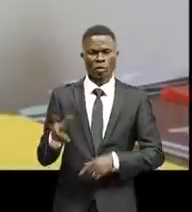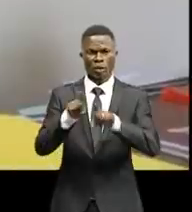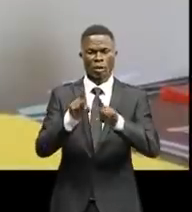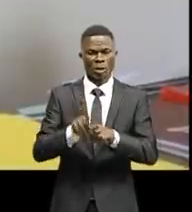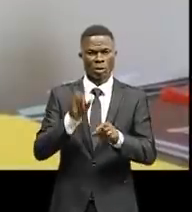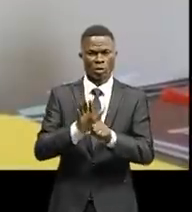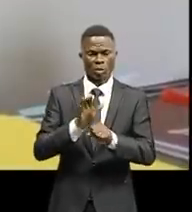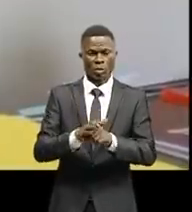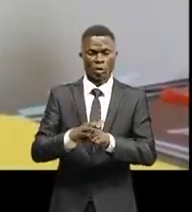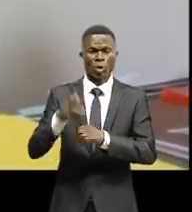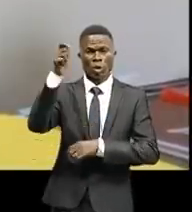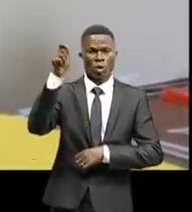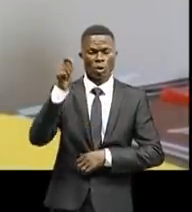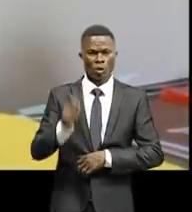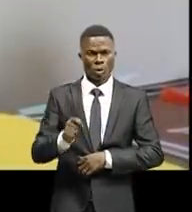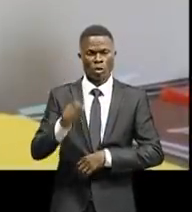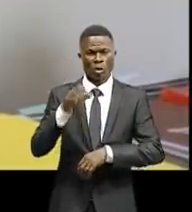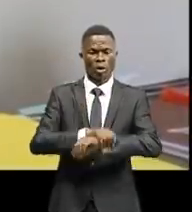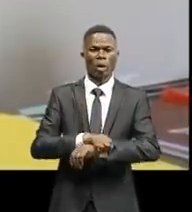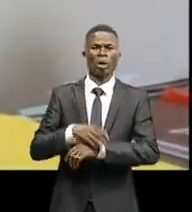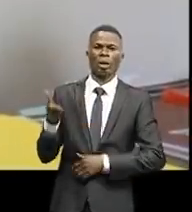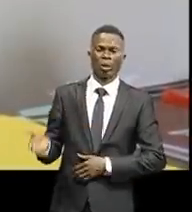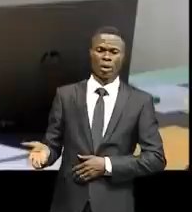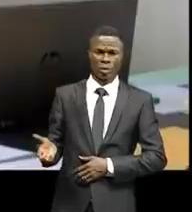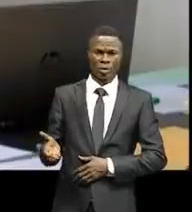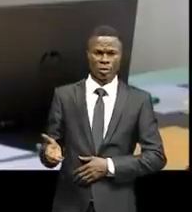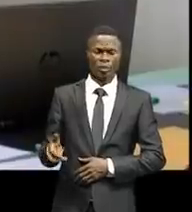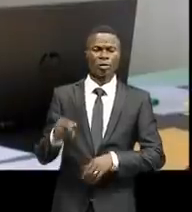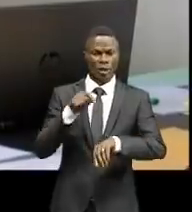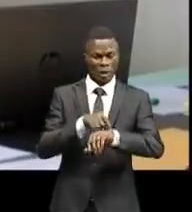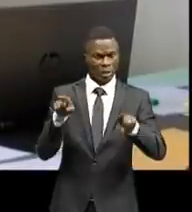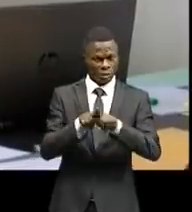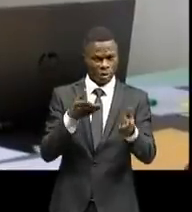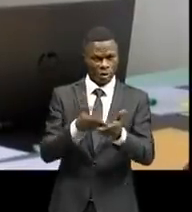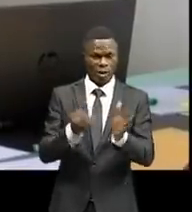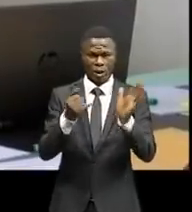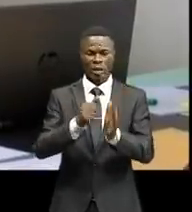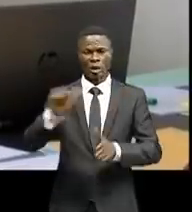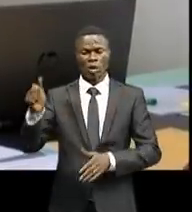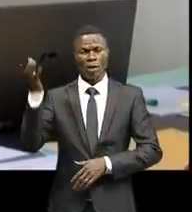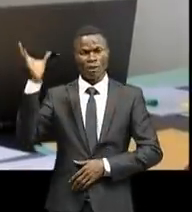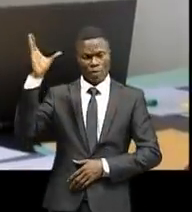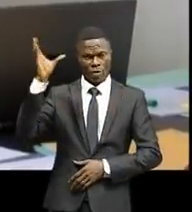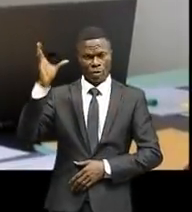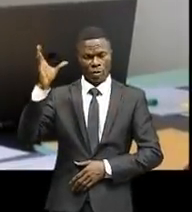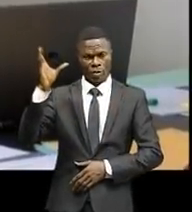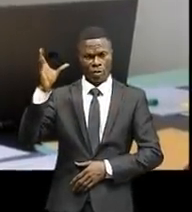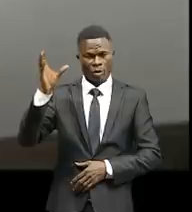que plusieurs combattants qui ont été neutralisés. À la même date, 6 autres localités